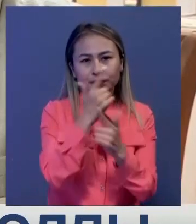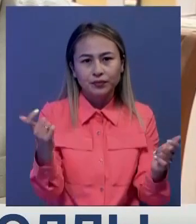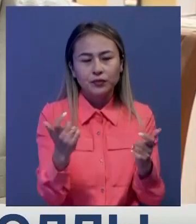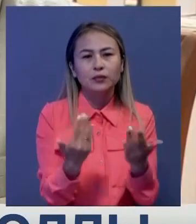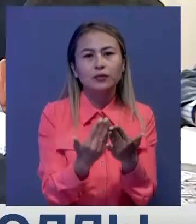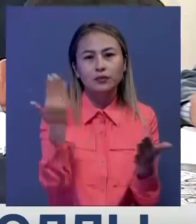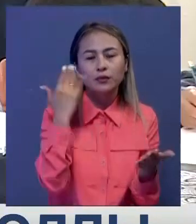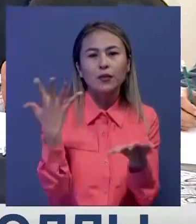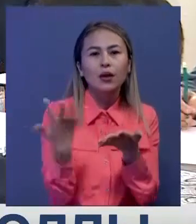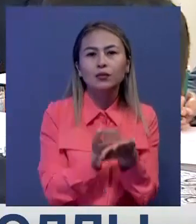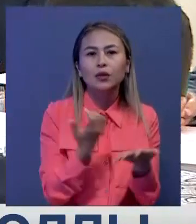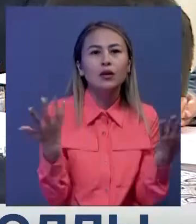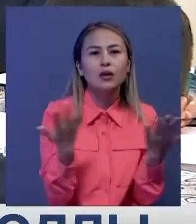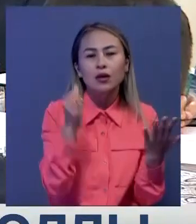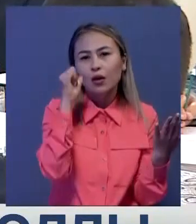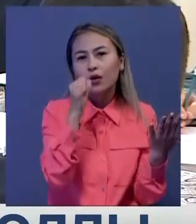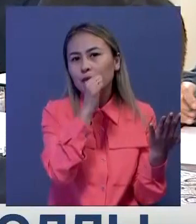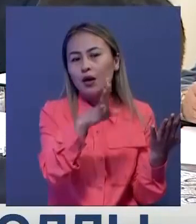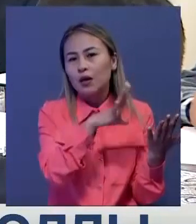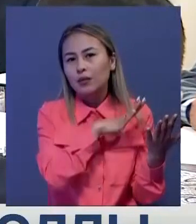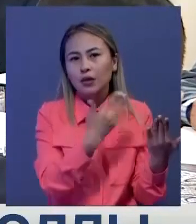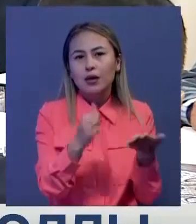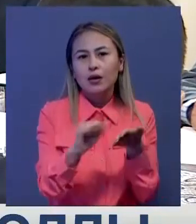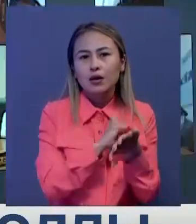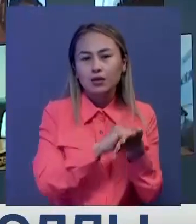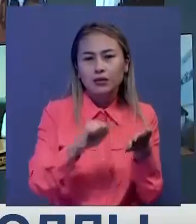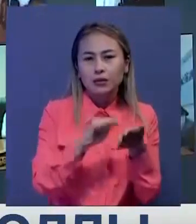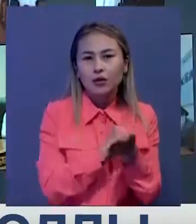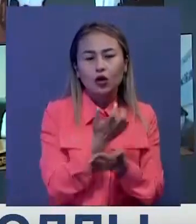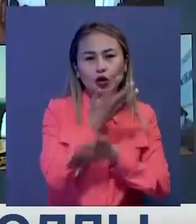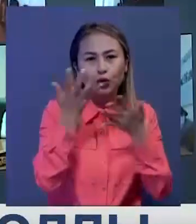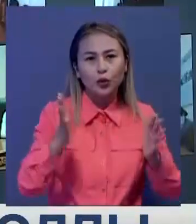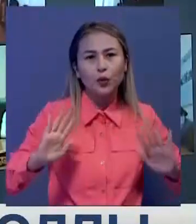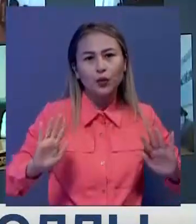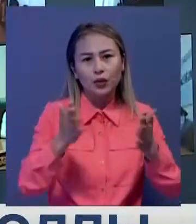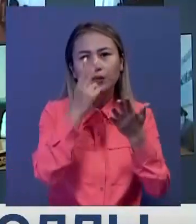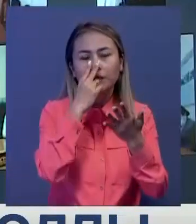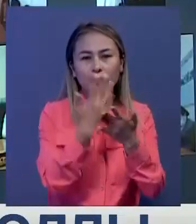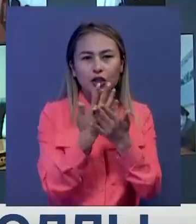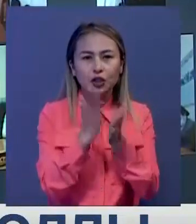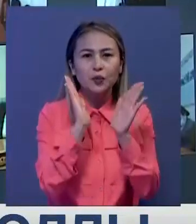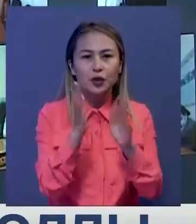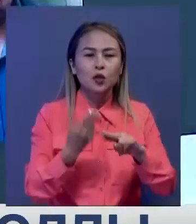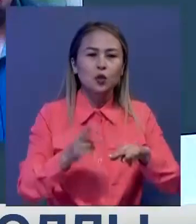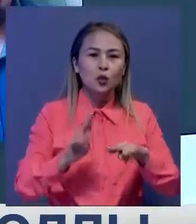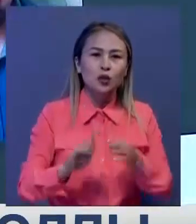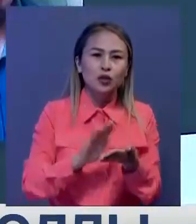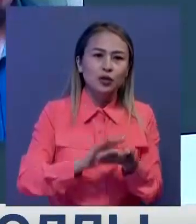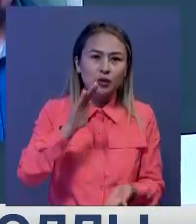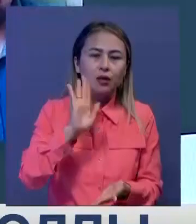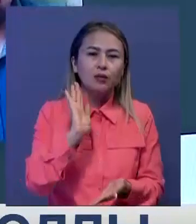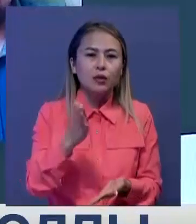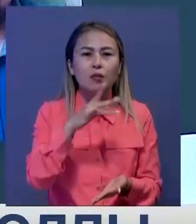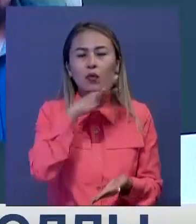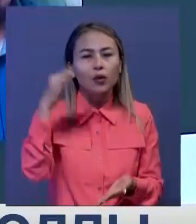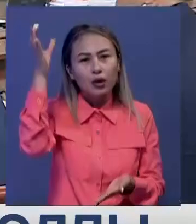Бұдан ұтарымыз не? Құпия болған бір тілім құжаттың өзі үлкен оқиғаның бетін ашып береді. Сондықтан бұл жинақ талай